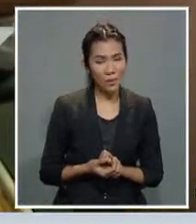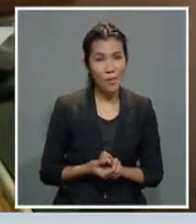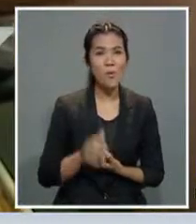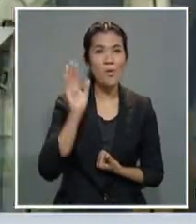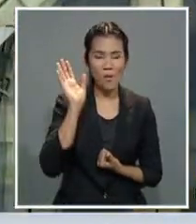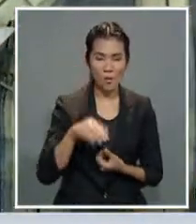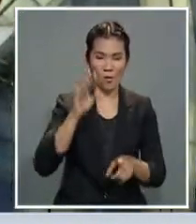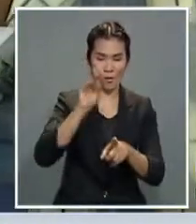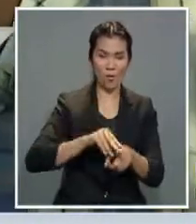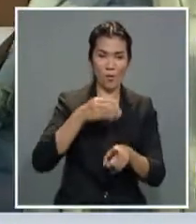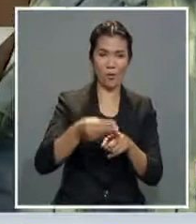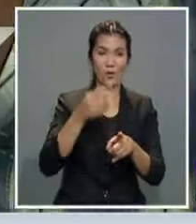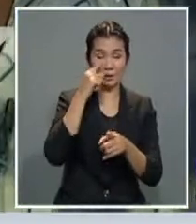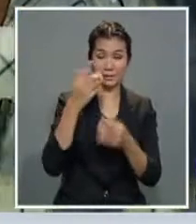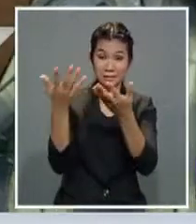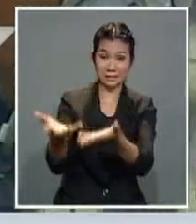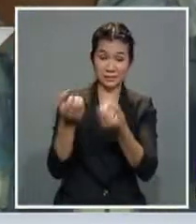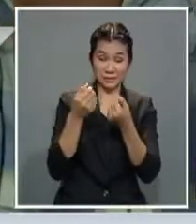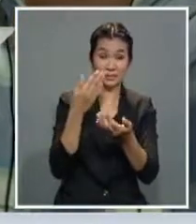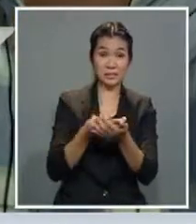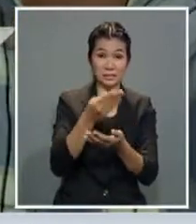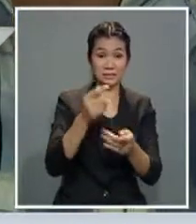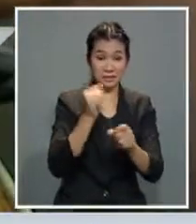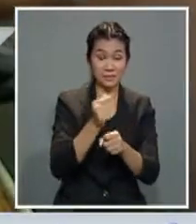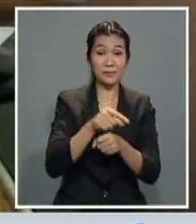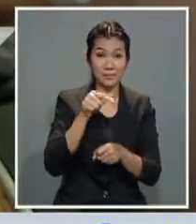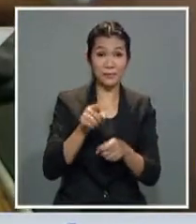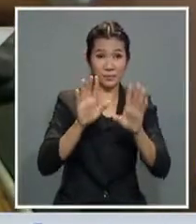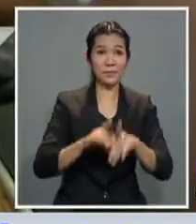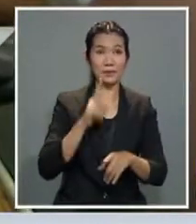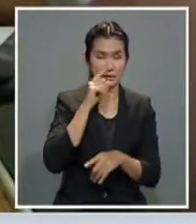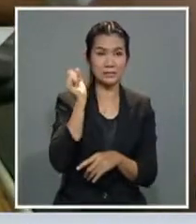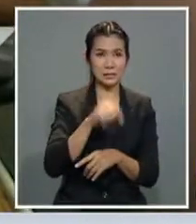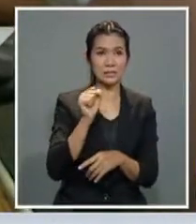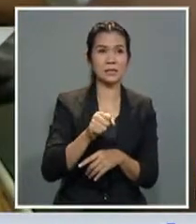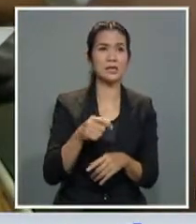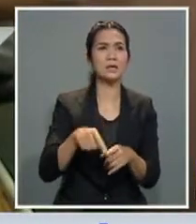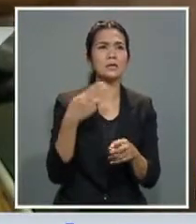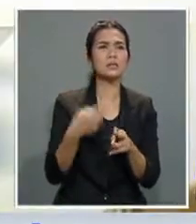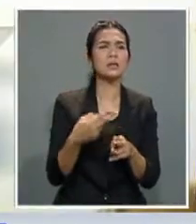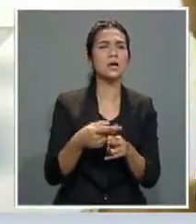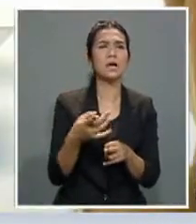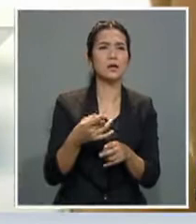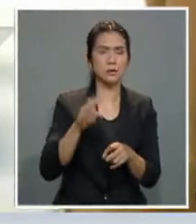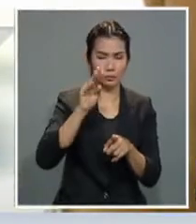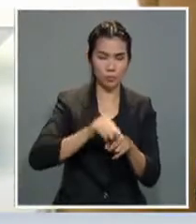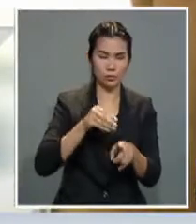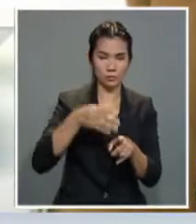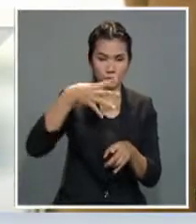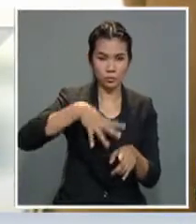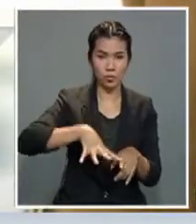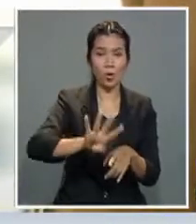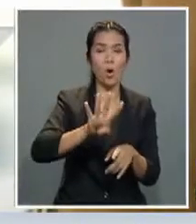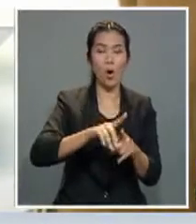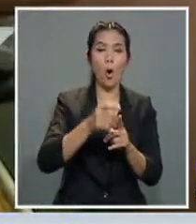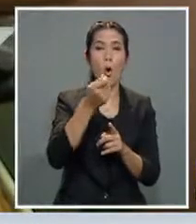เนี่ยเหรอกล้วยที่ท่านผู้ใหญ่รับซื้อมาเอามาแปรรูปอย่างนี้เหรอฮะ ใช่ครับผมใช่ครับผมเนี่ย เขาเรียกอะไรนะคะผู้ใหญ ่กล้วยเล็กมือนางอบพระแม่สำ